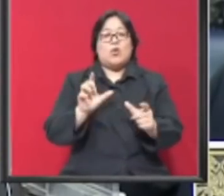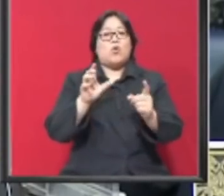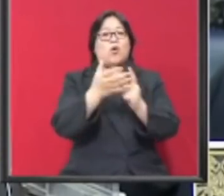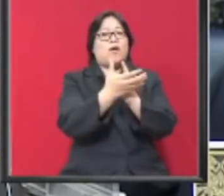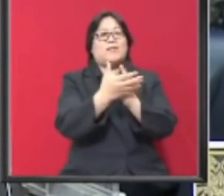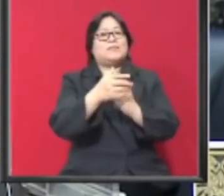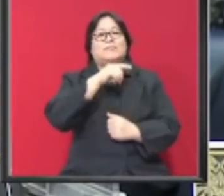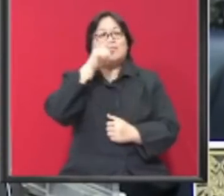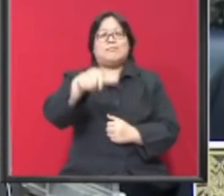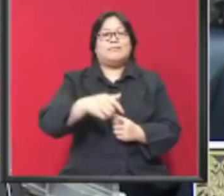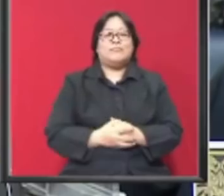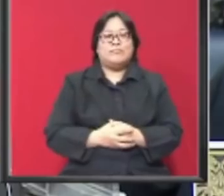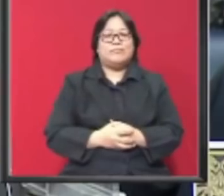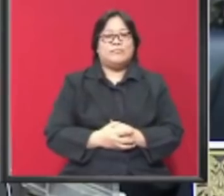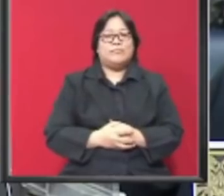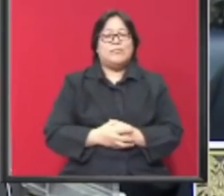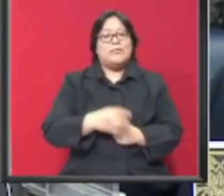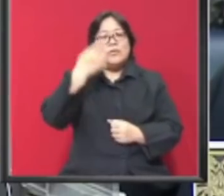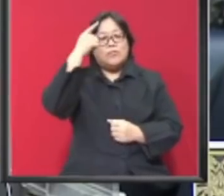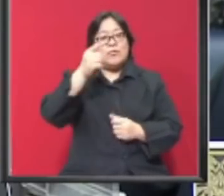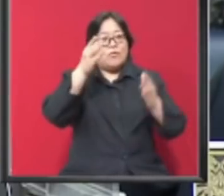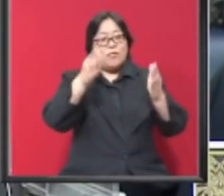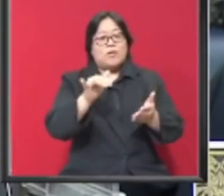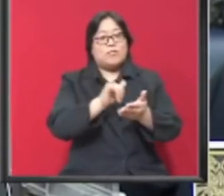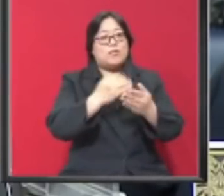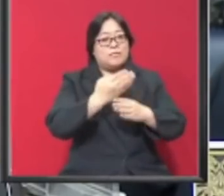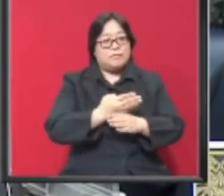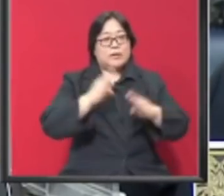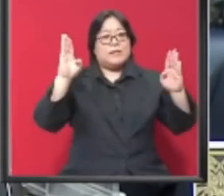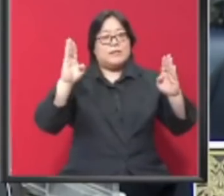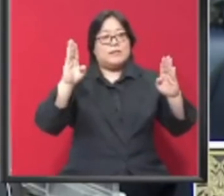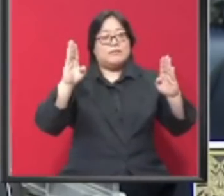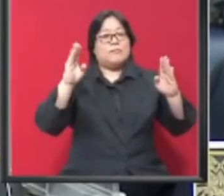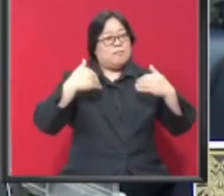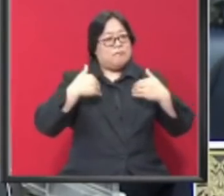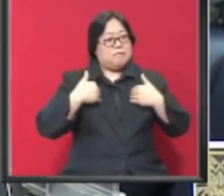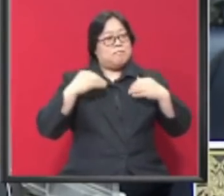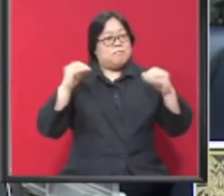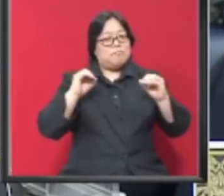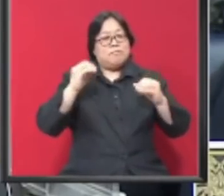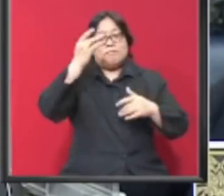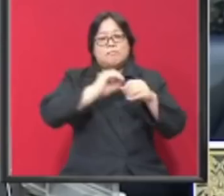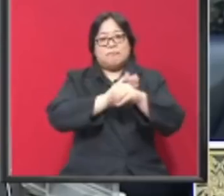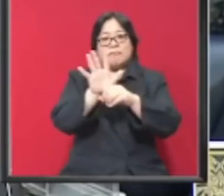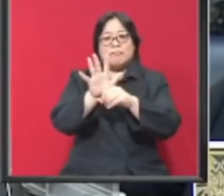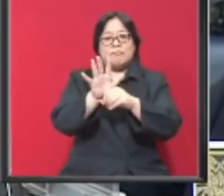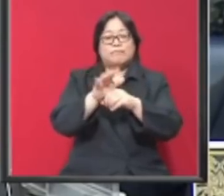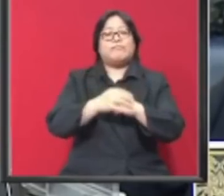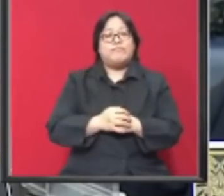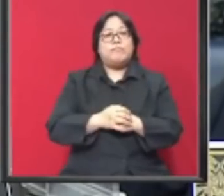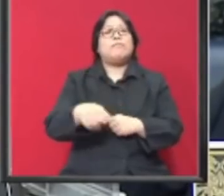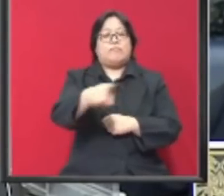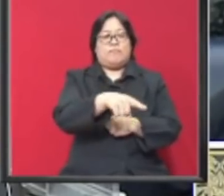perlu diadakan Hai dengan menentukan seseorang itu bebas daripada jaketan ia boleh di benar